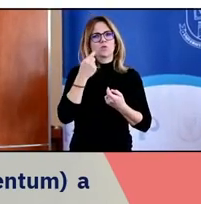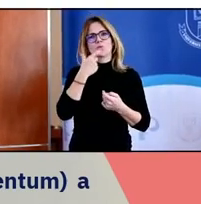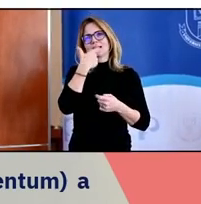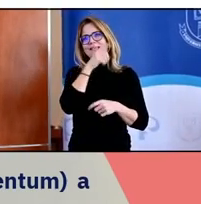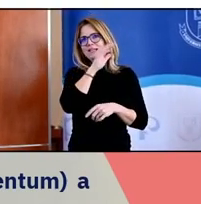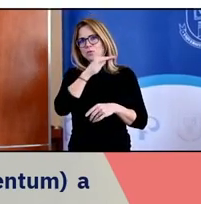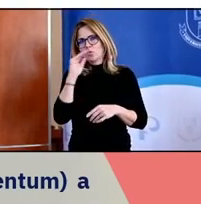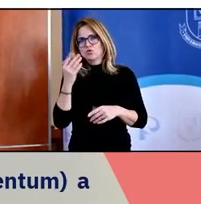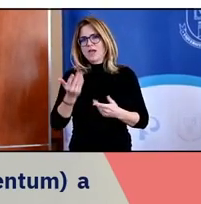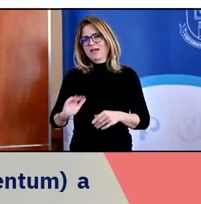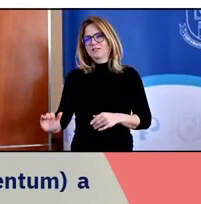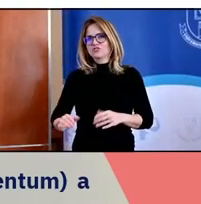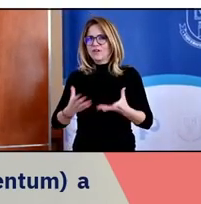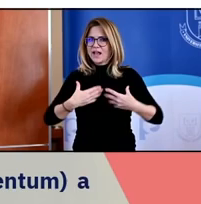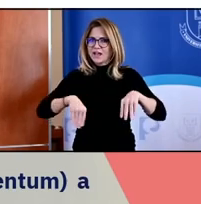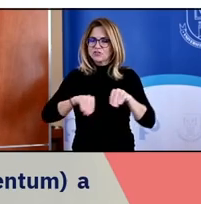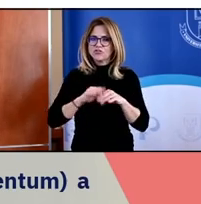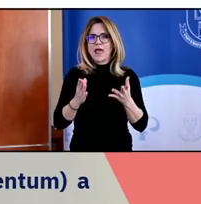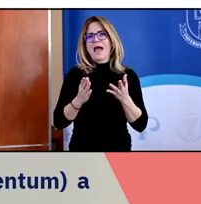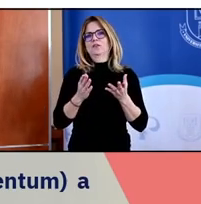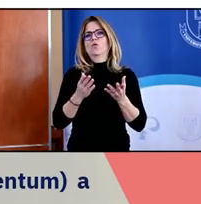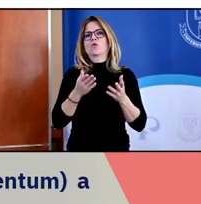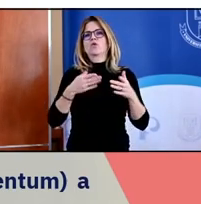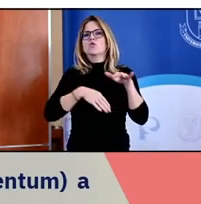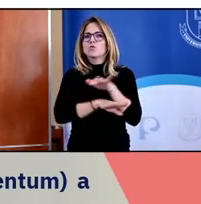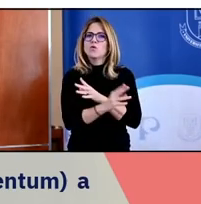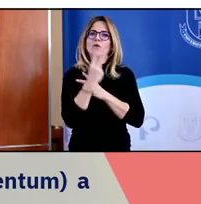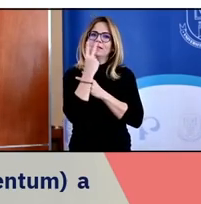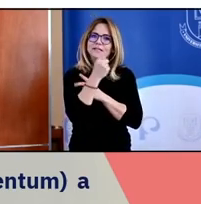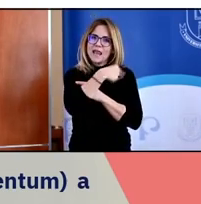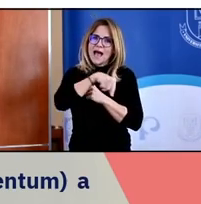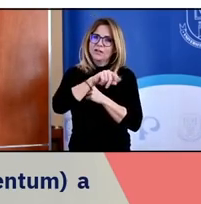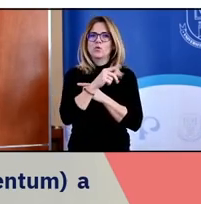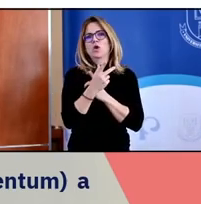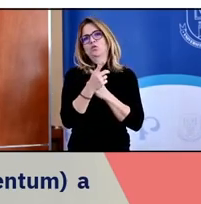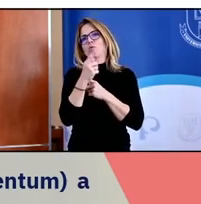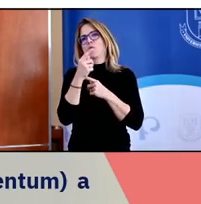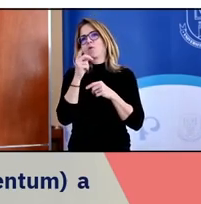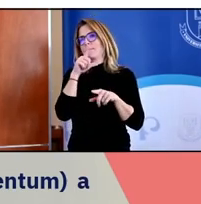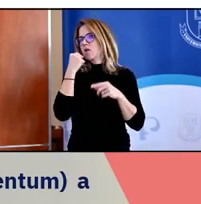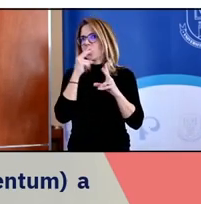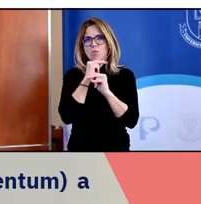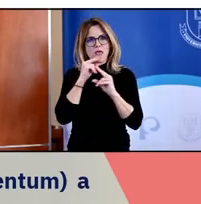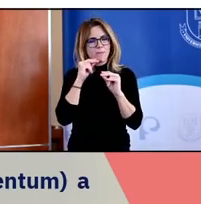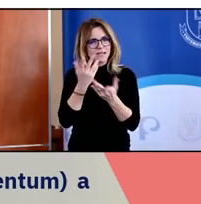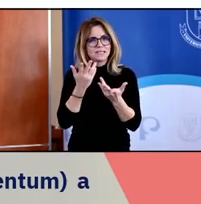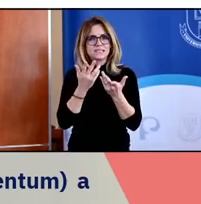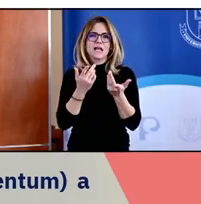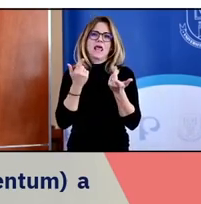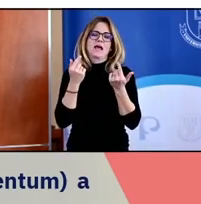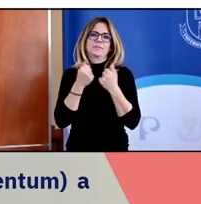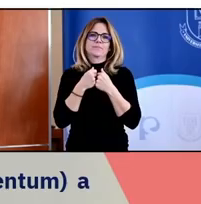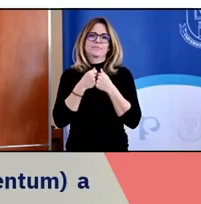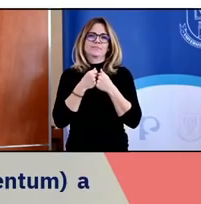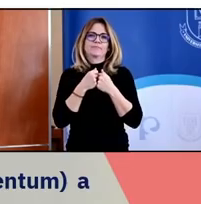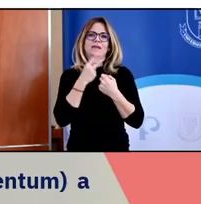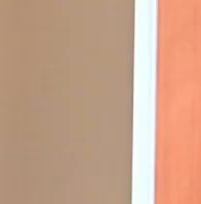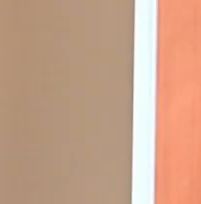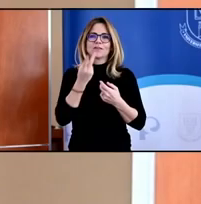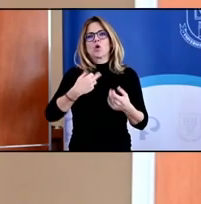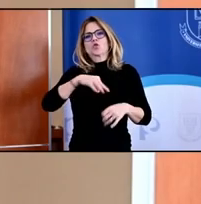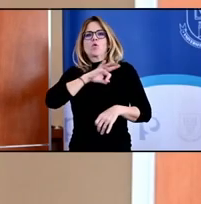kisgyerekes családokra a külföldi látogatókra akik nem beszélik a magyar nyelvet úgyhogy itt ezt iln lát gató